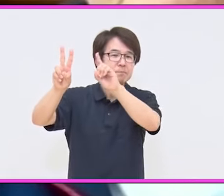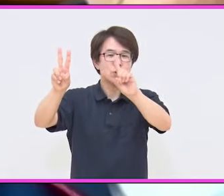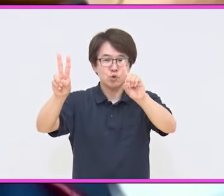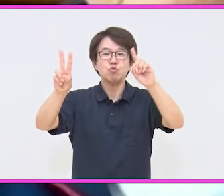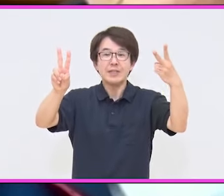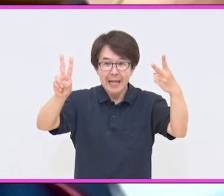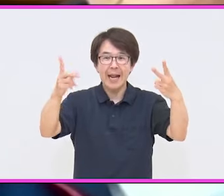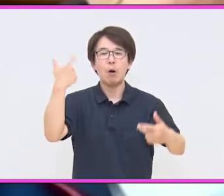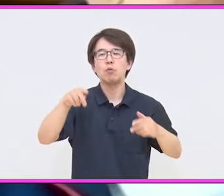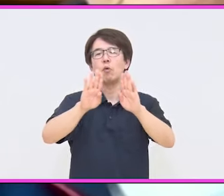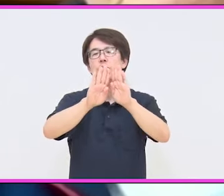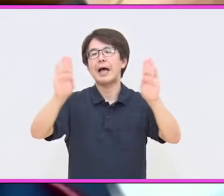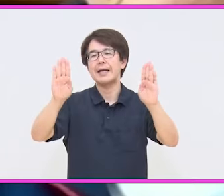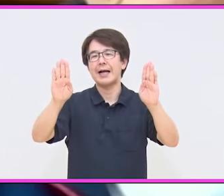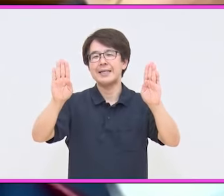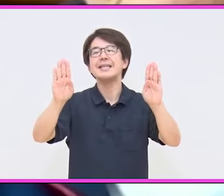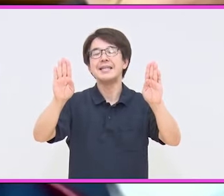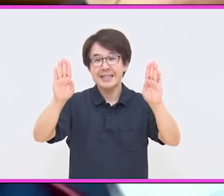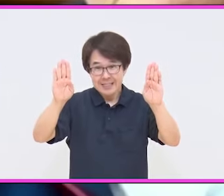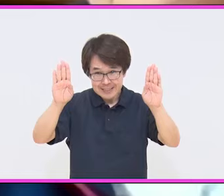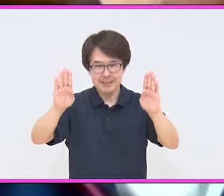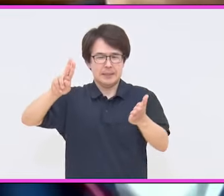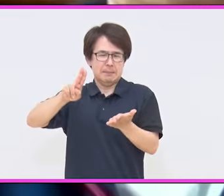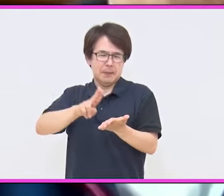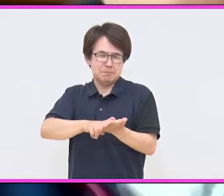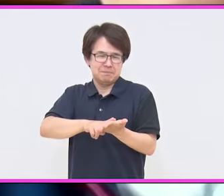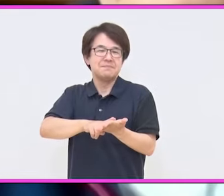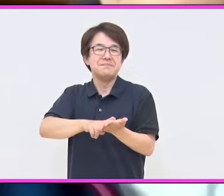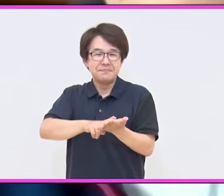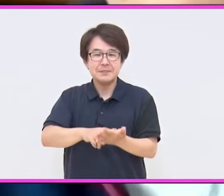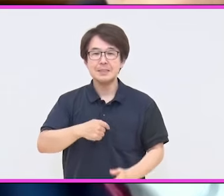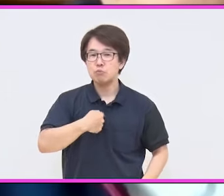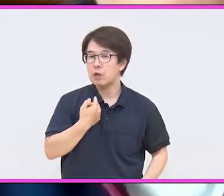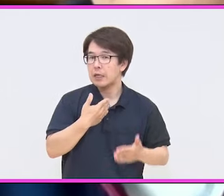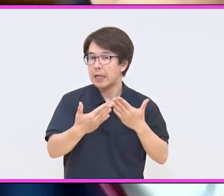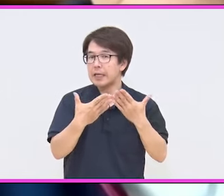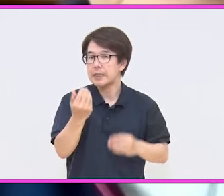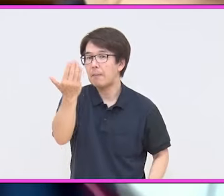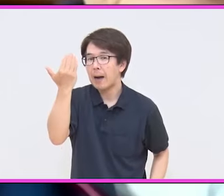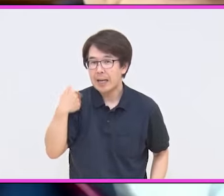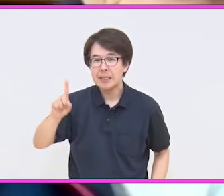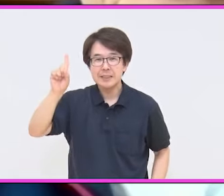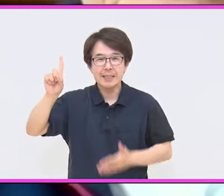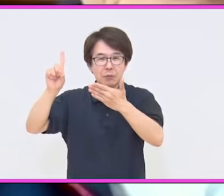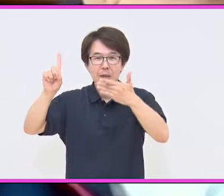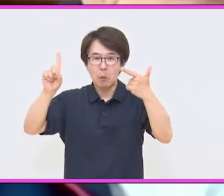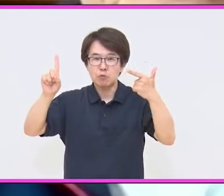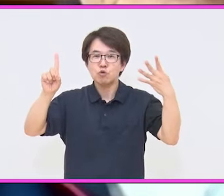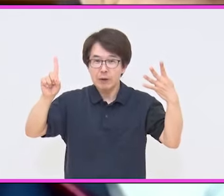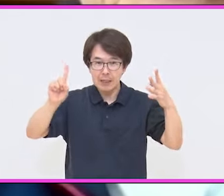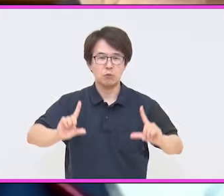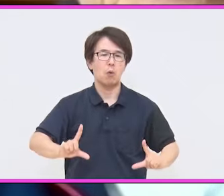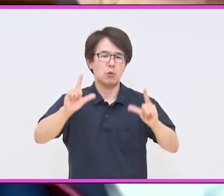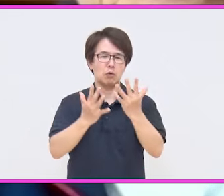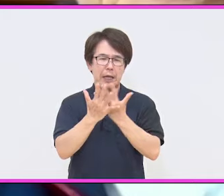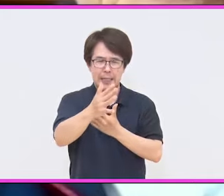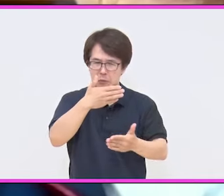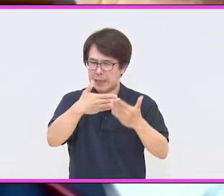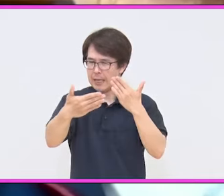決定します。ご自身が経験された64年の方の東京大会の経験を踏まえ